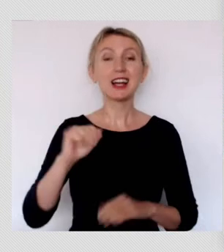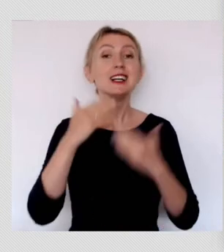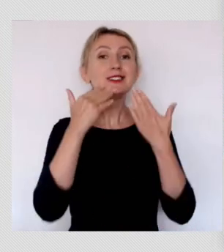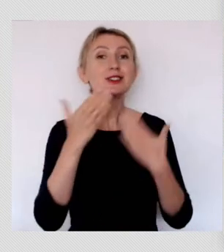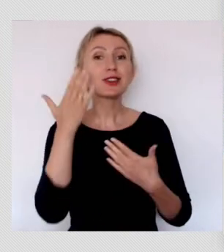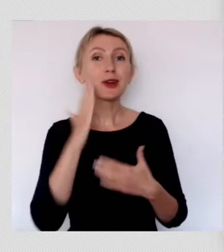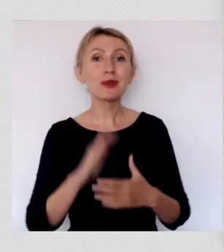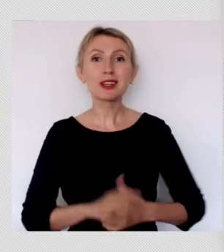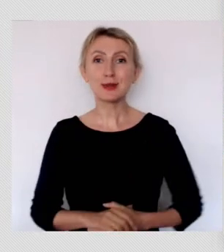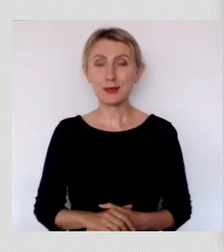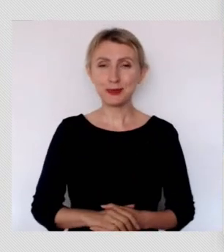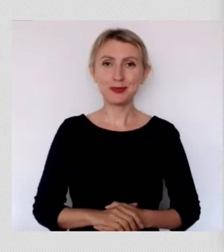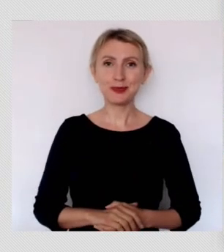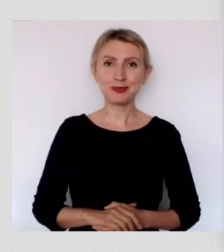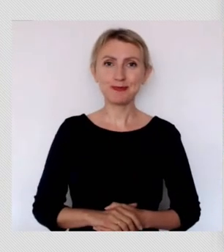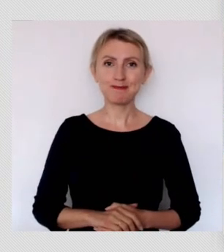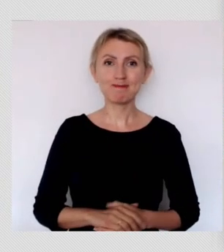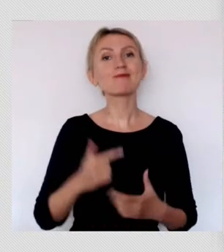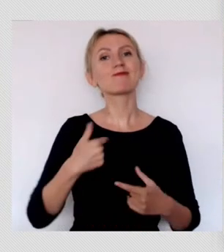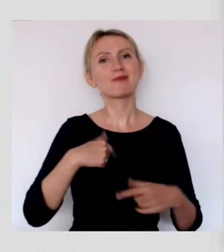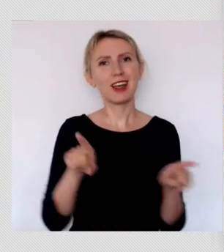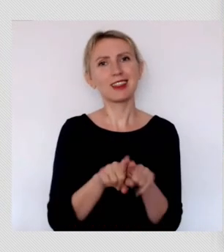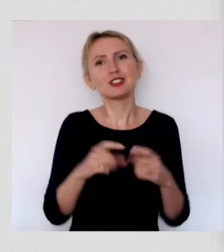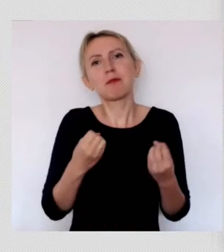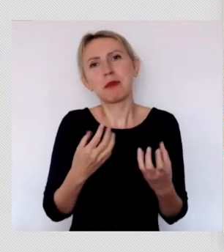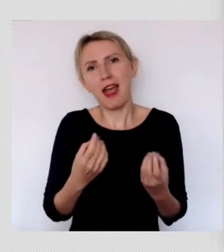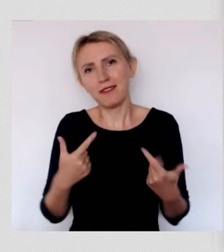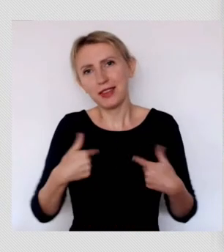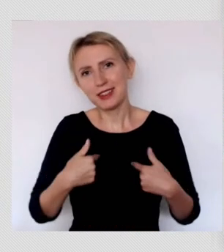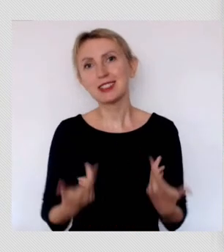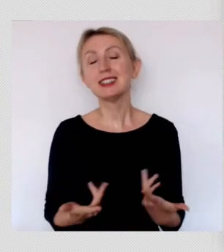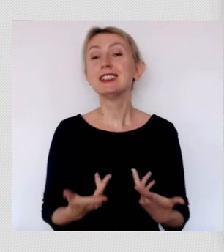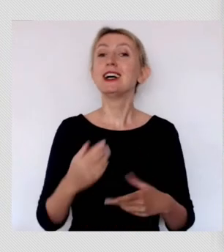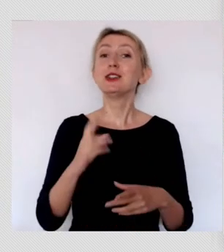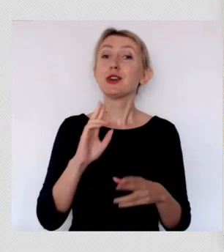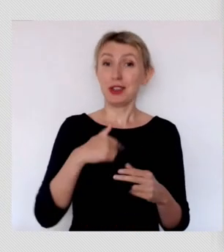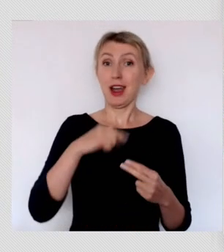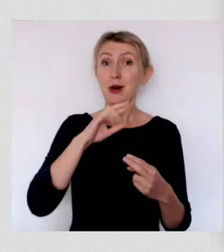Szanowni Państwo, no ja też jestem prawnikiem, w związku z tym ja nie odpowiem na pytanie,